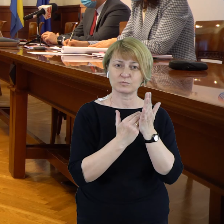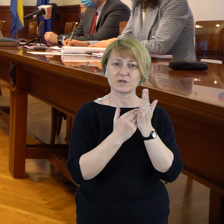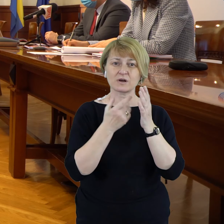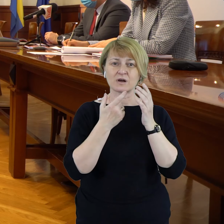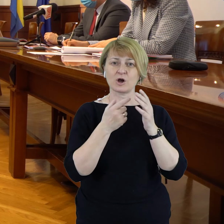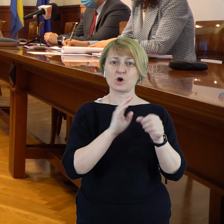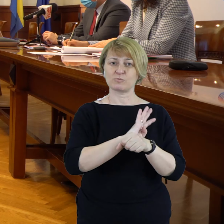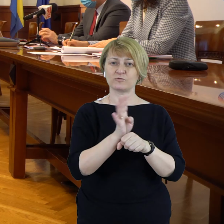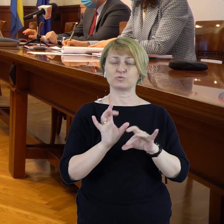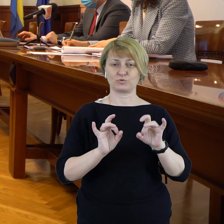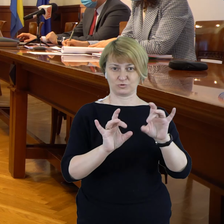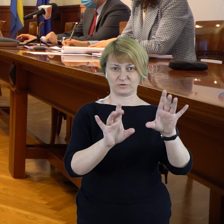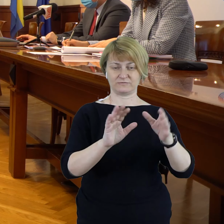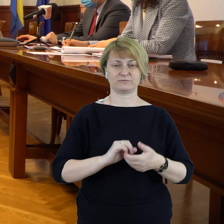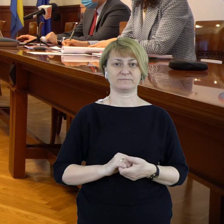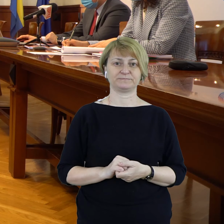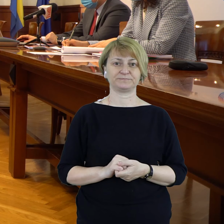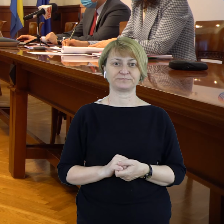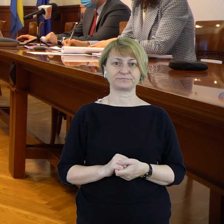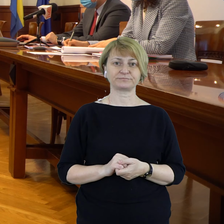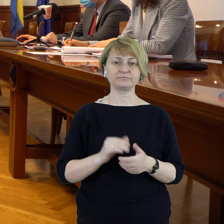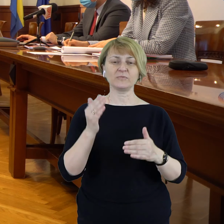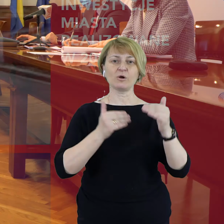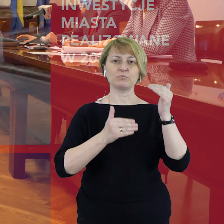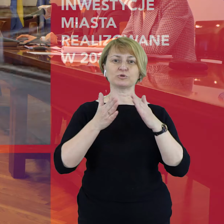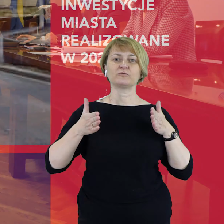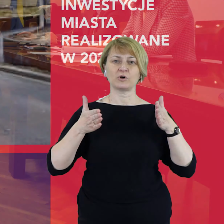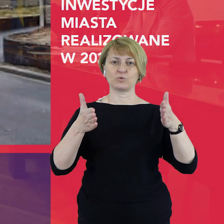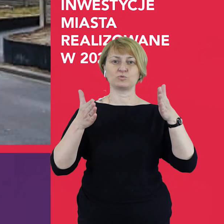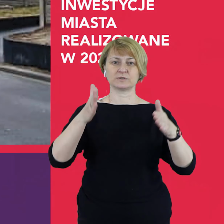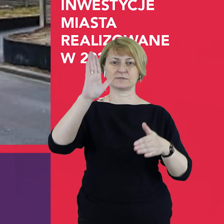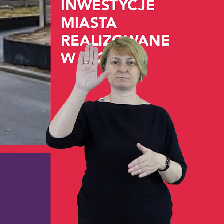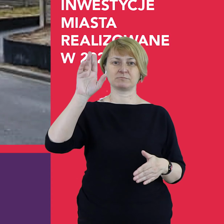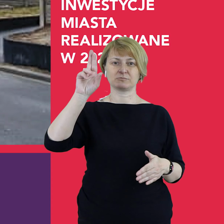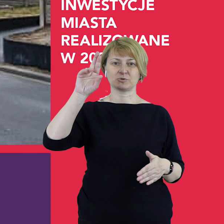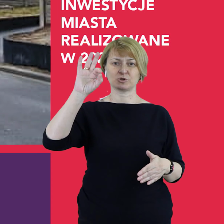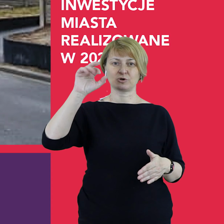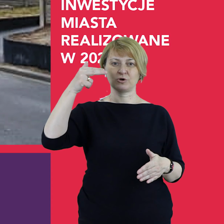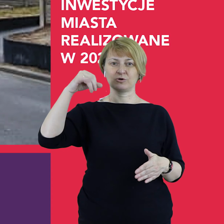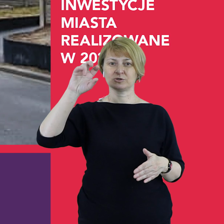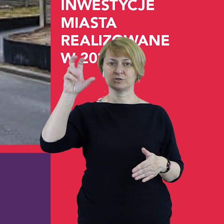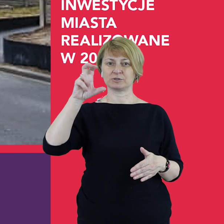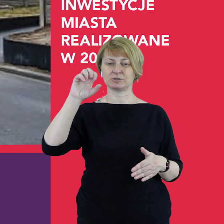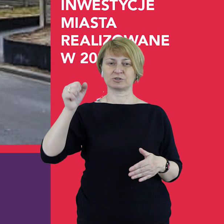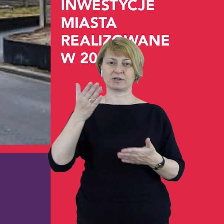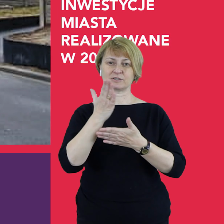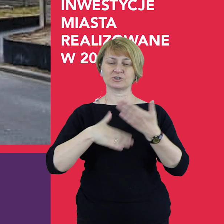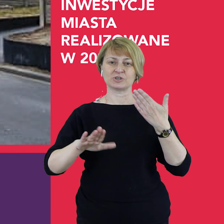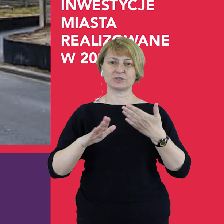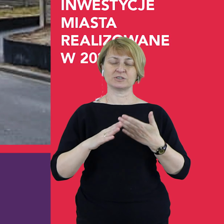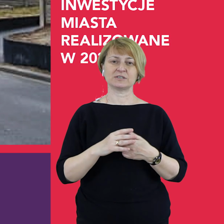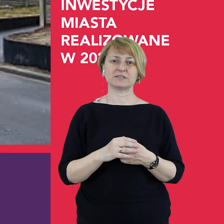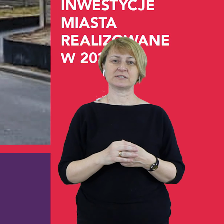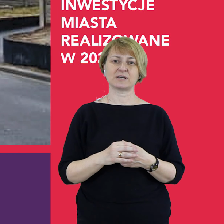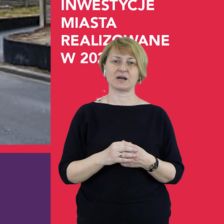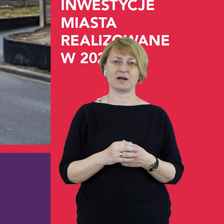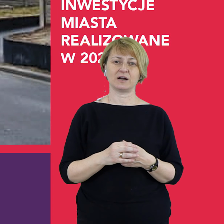warunkach epidemicznych, które są. Przebudowa ulicy Bronicza,